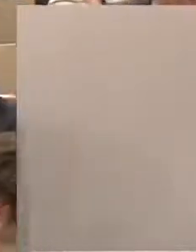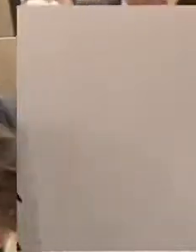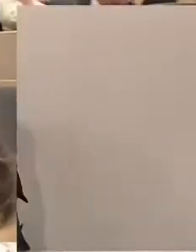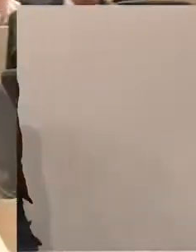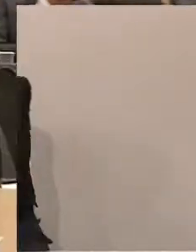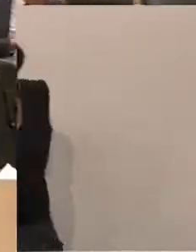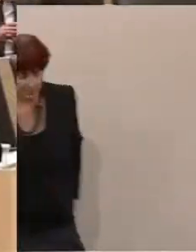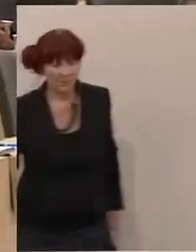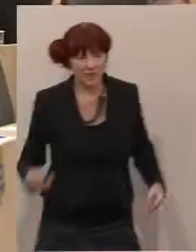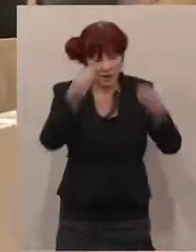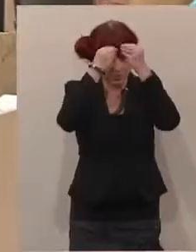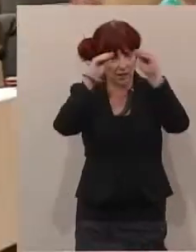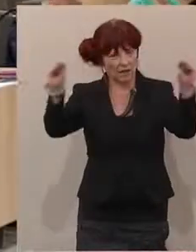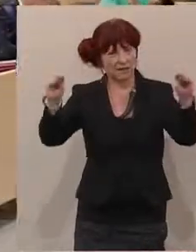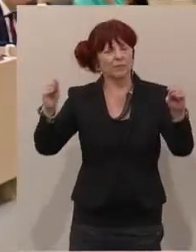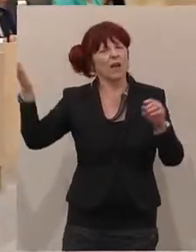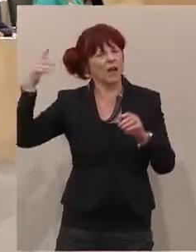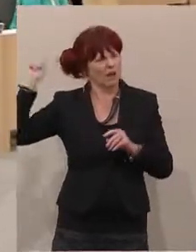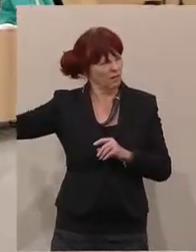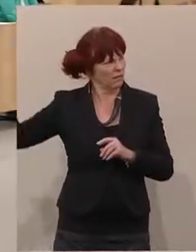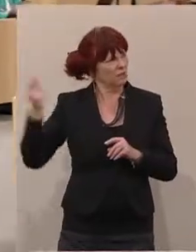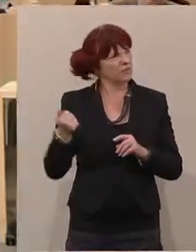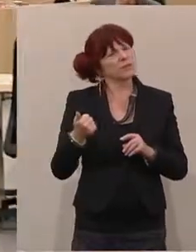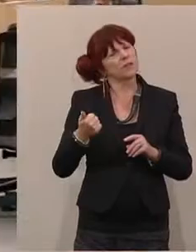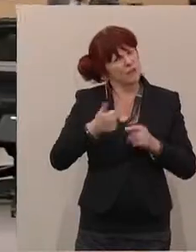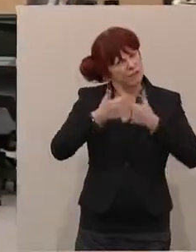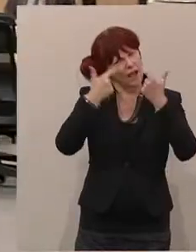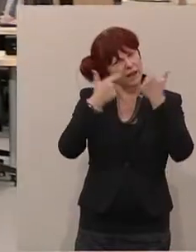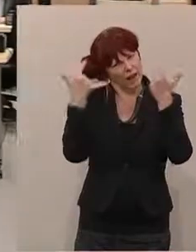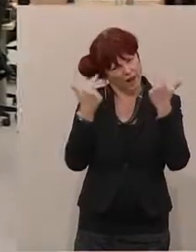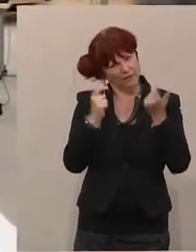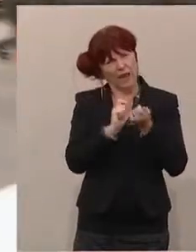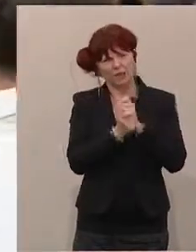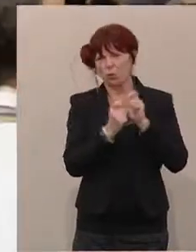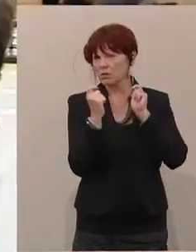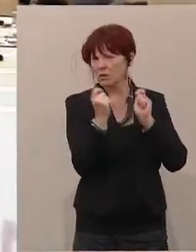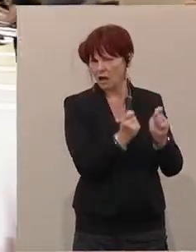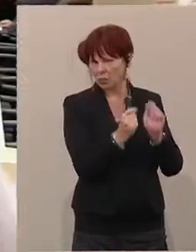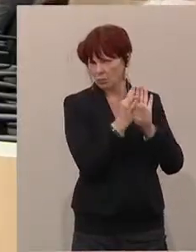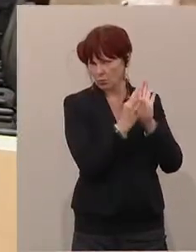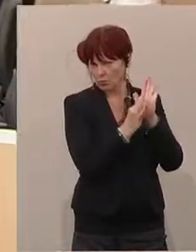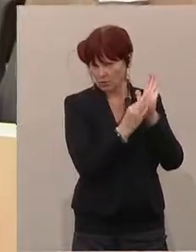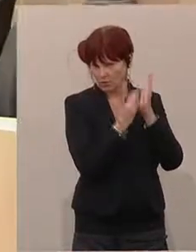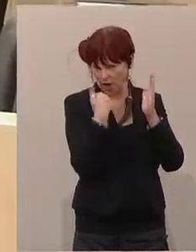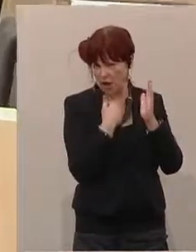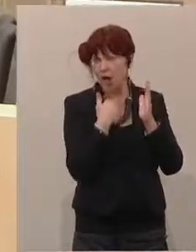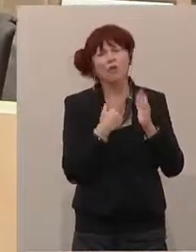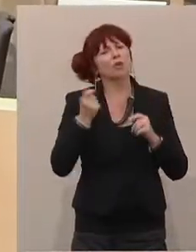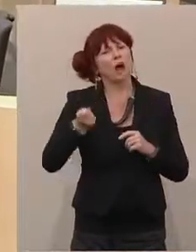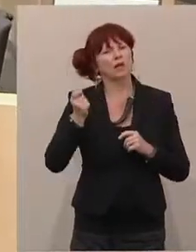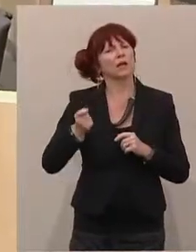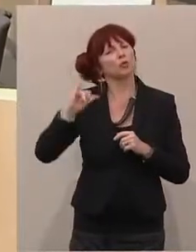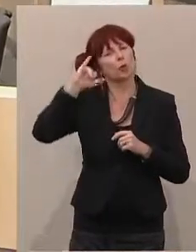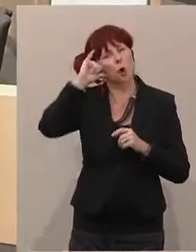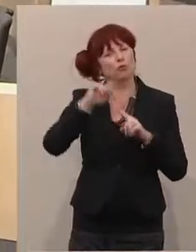beinhaltet auch den Ausbau der Katastrophenvorsorge im Agrarbereich und die steuerliche Erleichterung, lobt